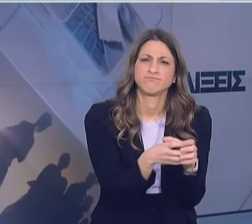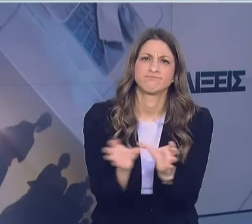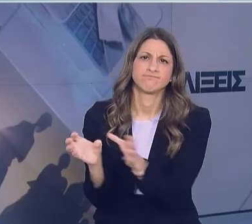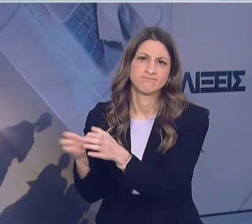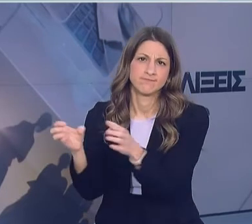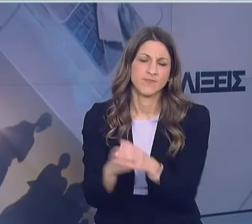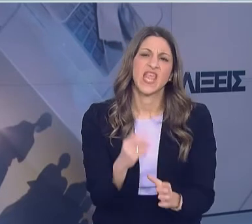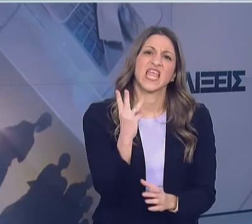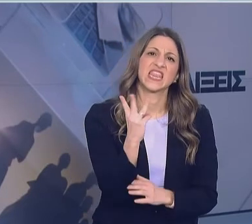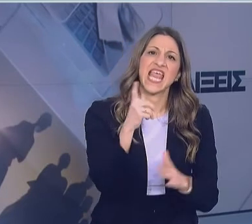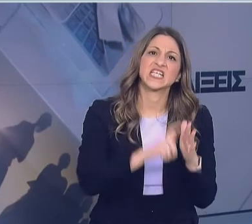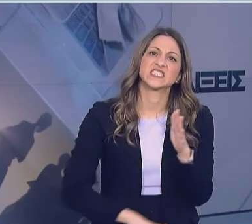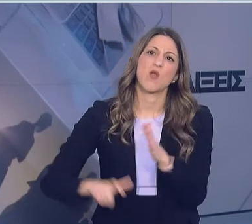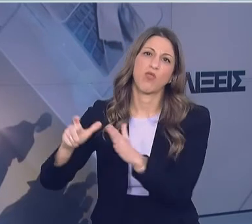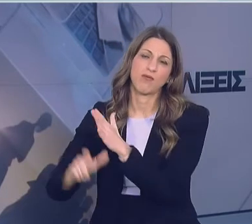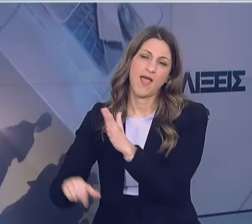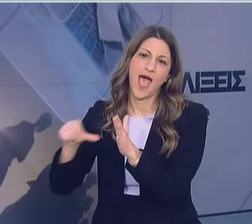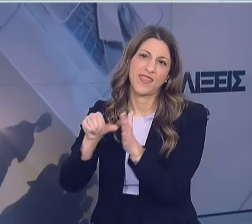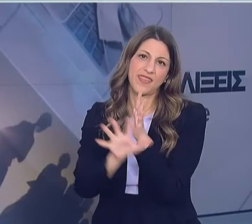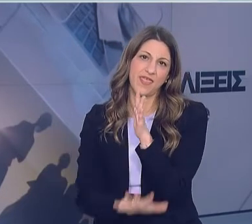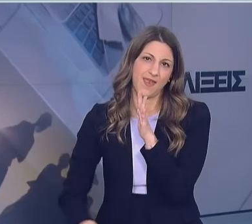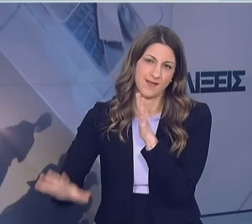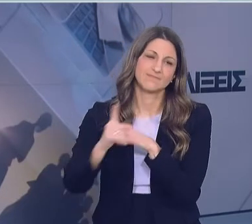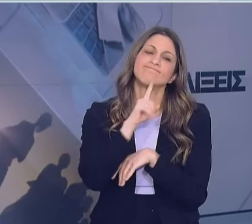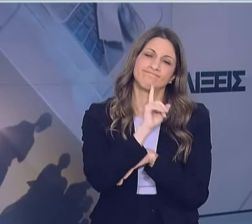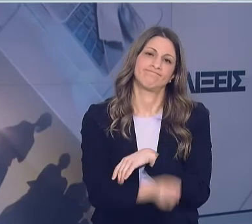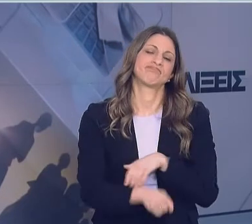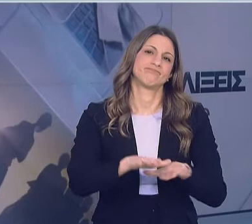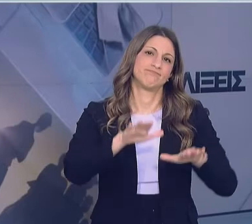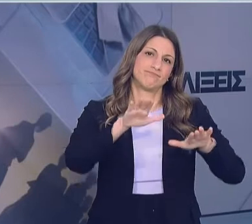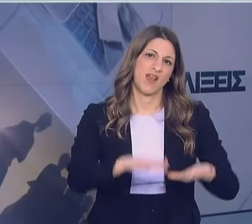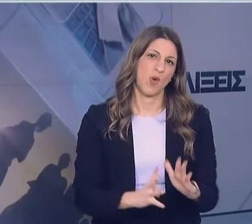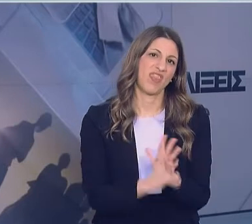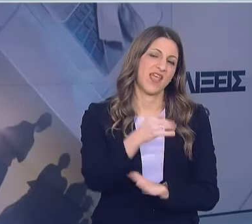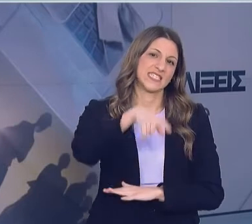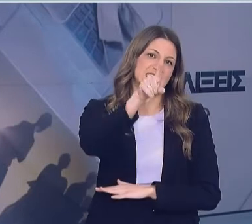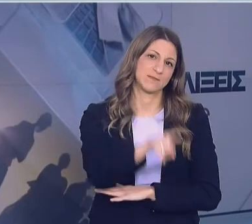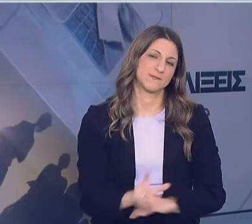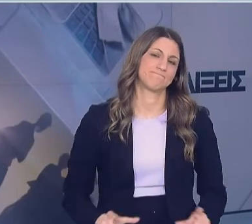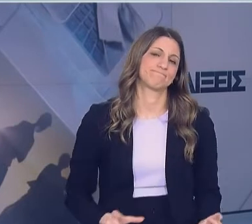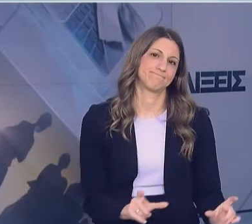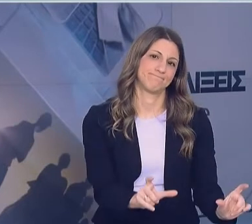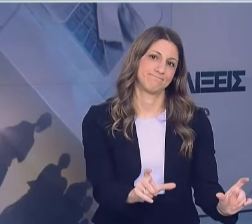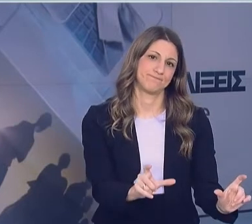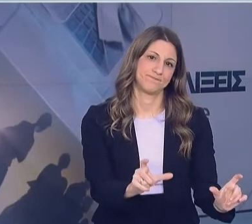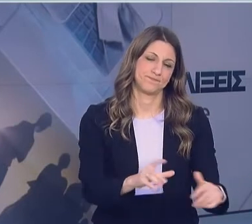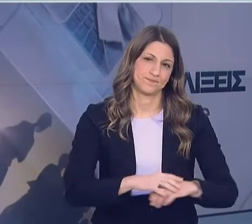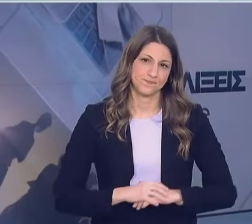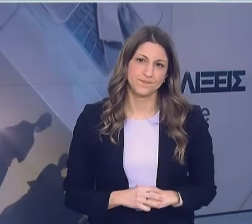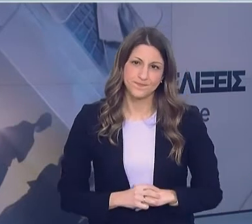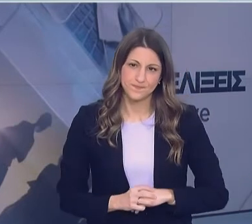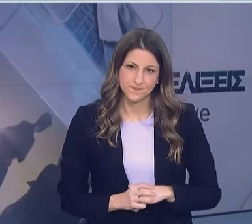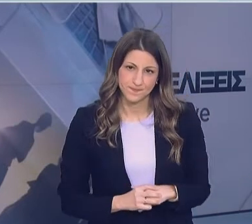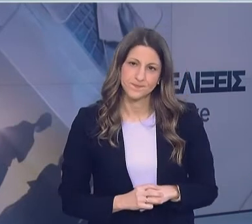σε 3 διαφορετικά σημεία της Αττικής όπου θα παραμείνουν για 14 ημέρες. Τώρα,